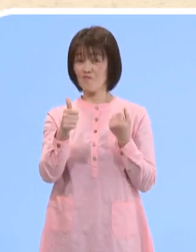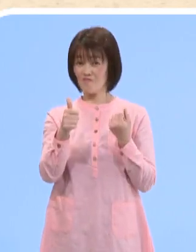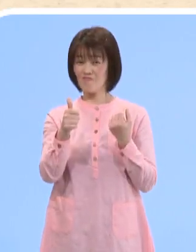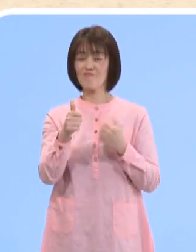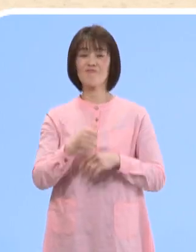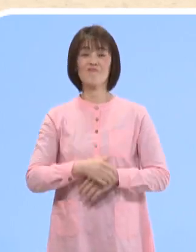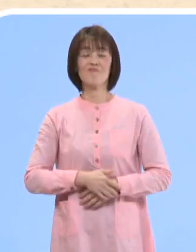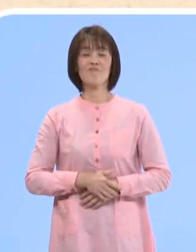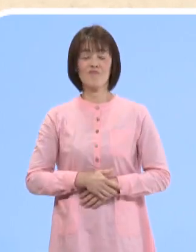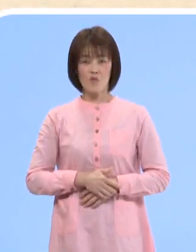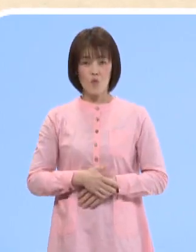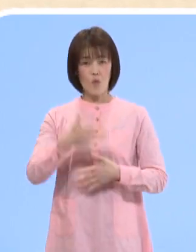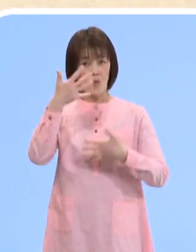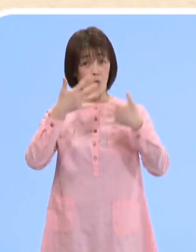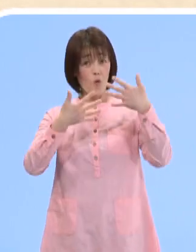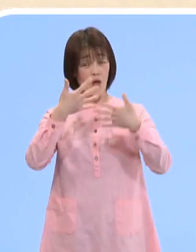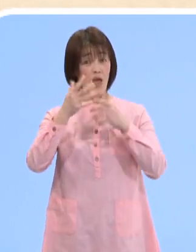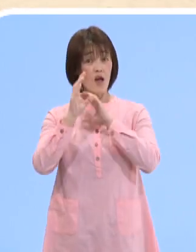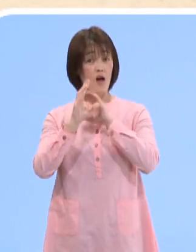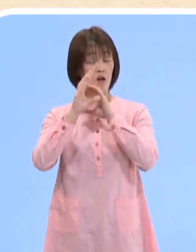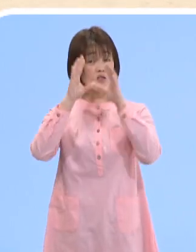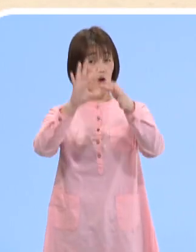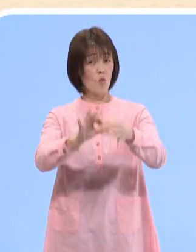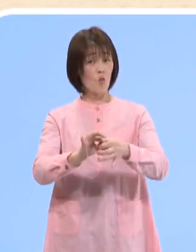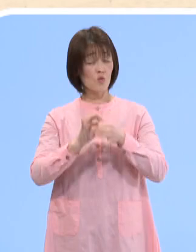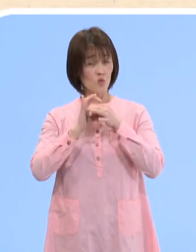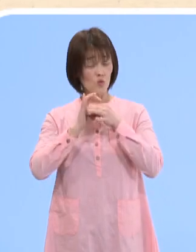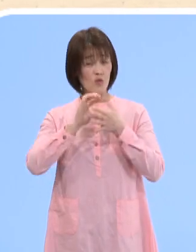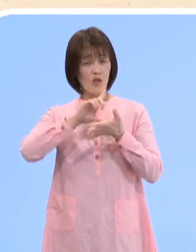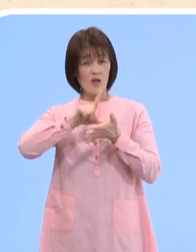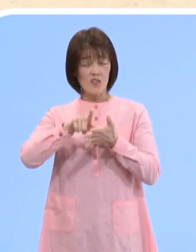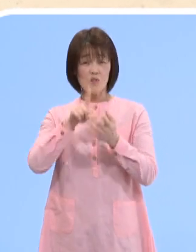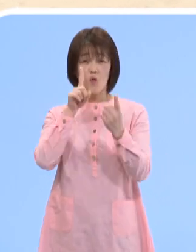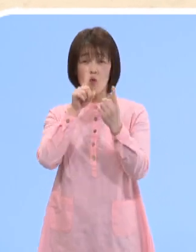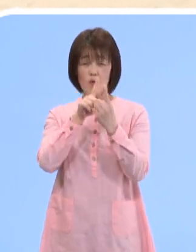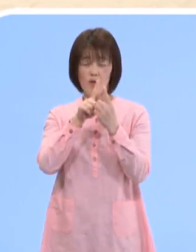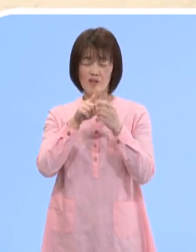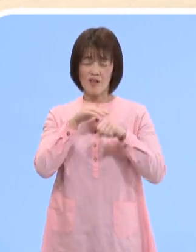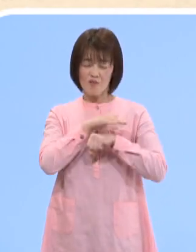、やはりこの映画祭を通じて地元に対